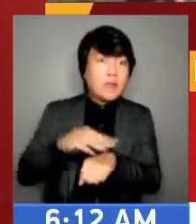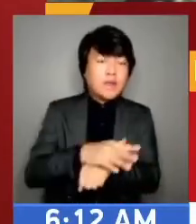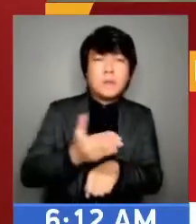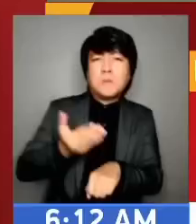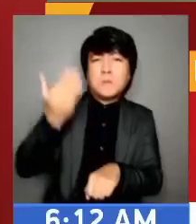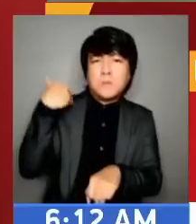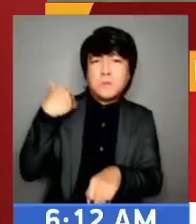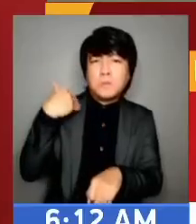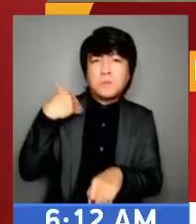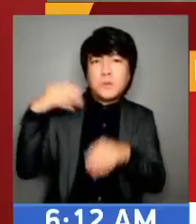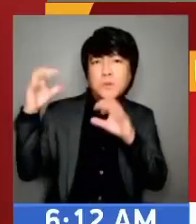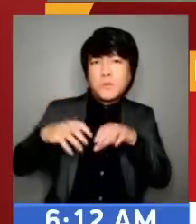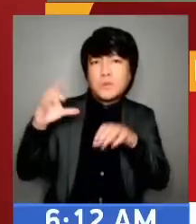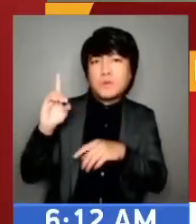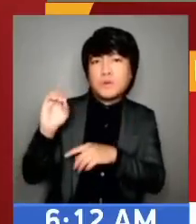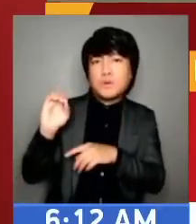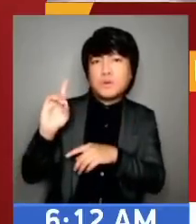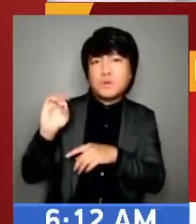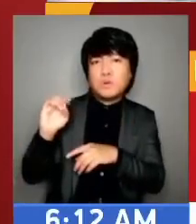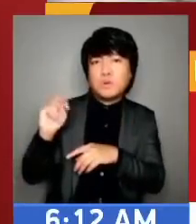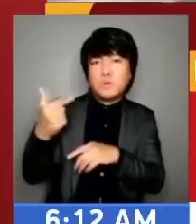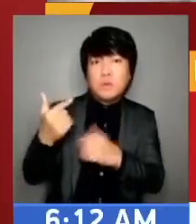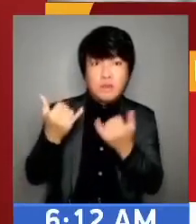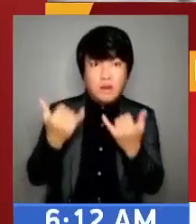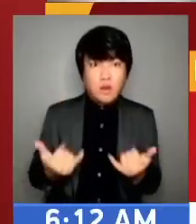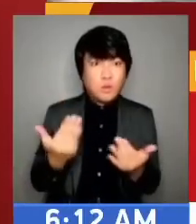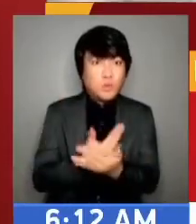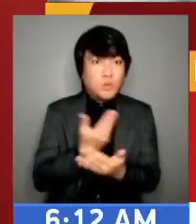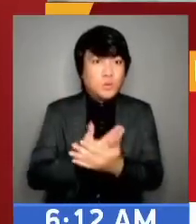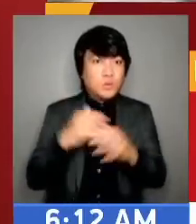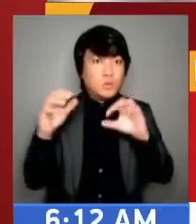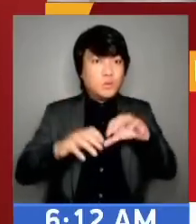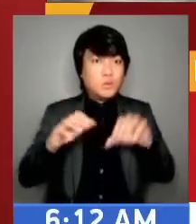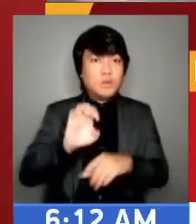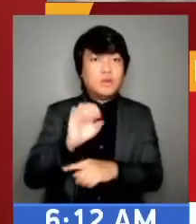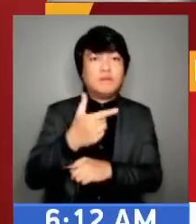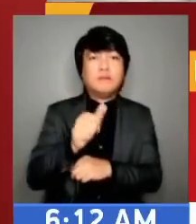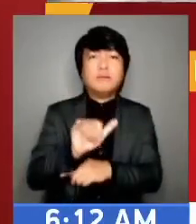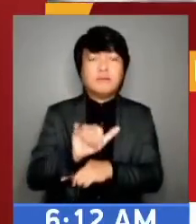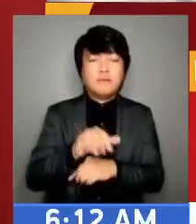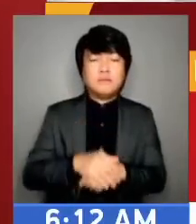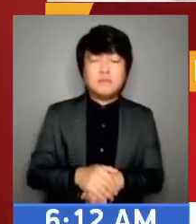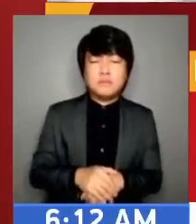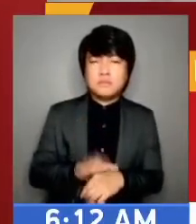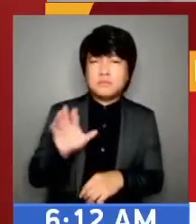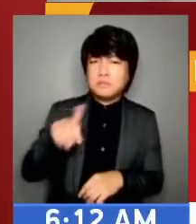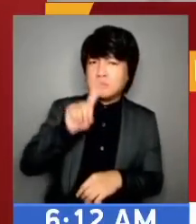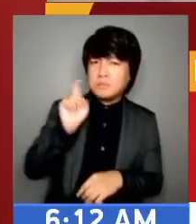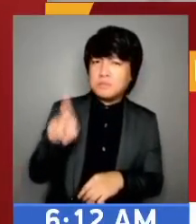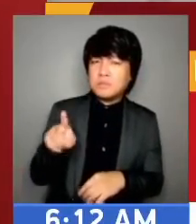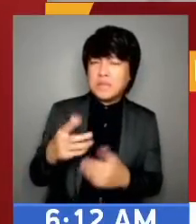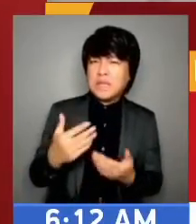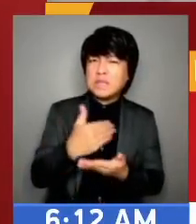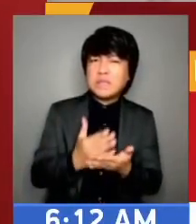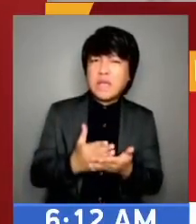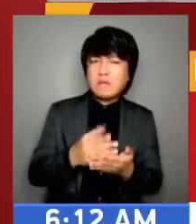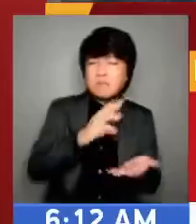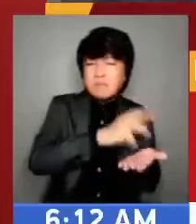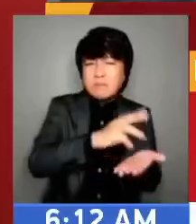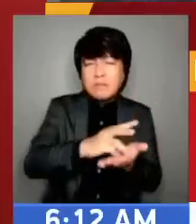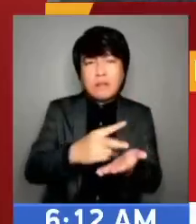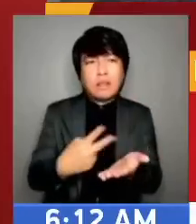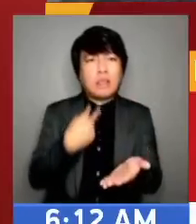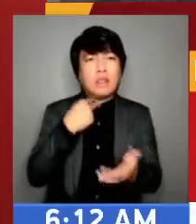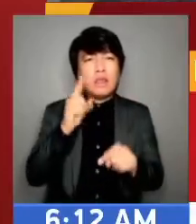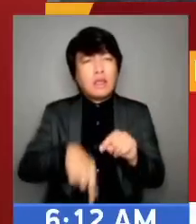pong panibagong problema natin, Bagyong Egay. Asak, meron pa ba mga lugar na hindi maabutan ng tulong dahil sa epekto ng bagyo? Halimbawa, may mga mataas pa ho